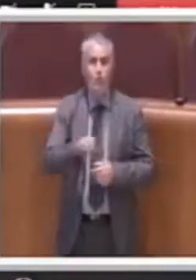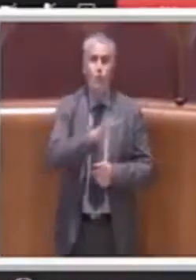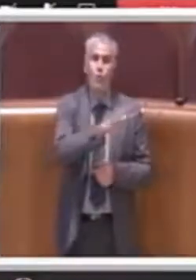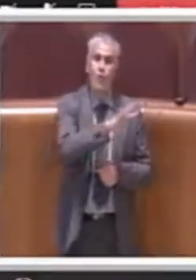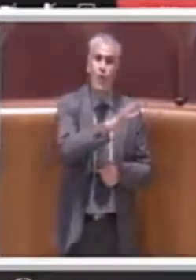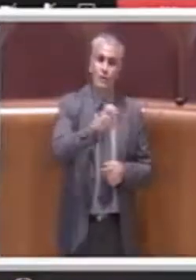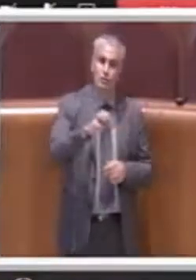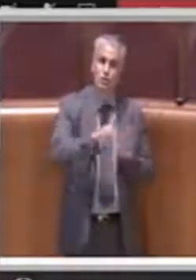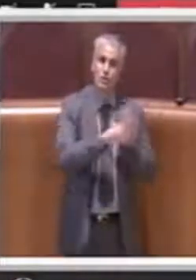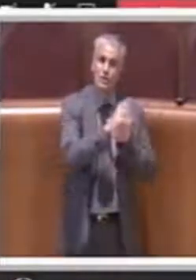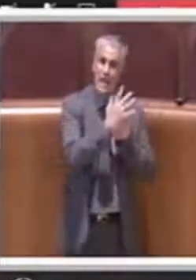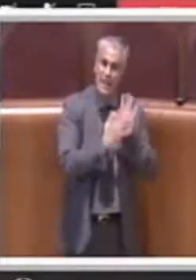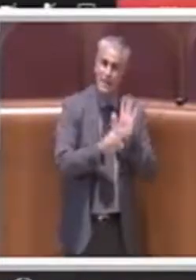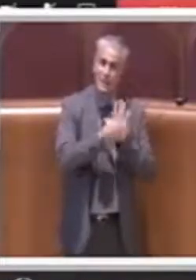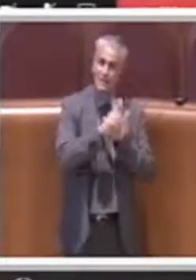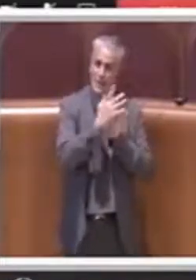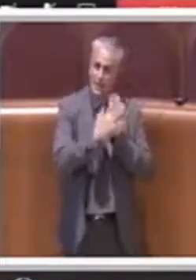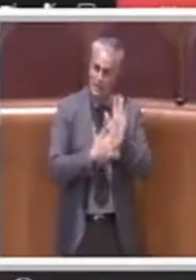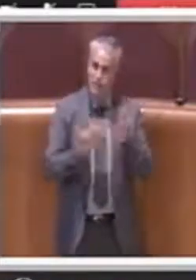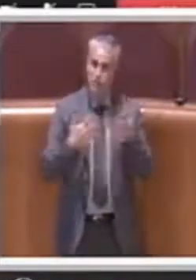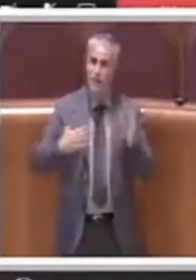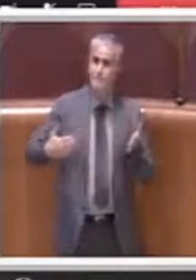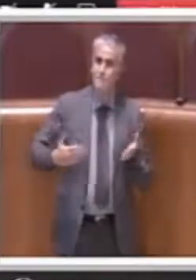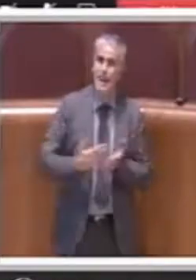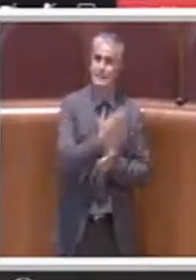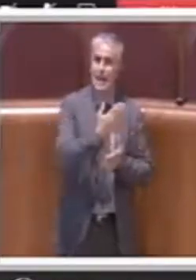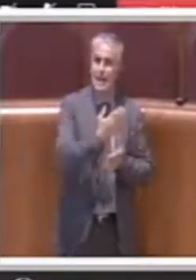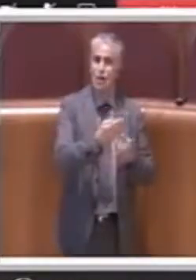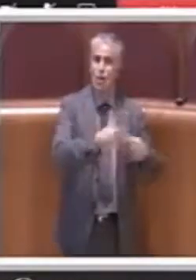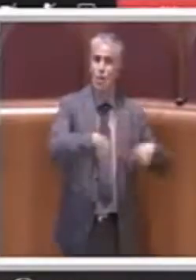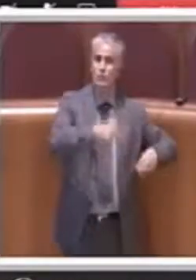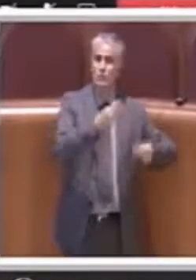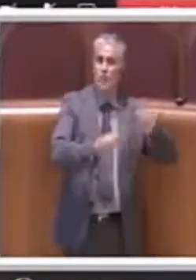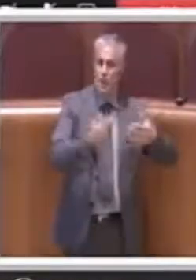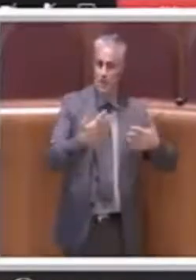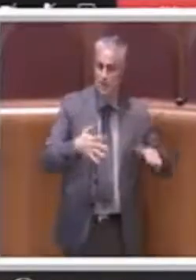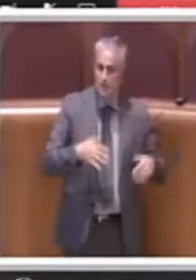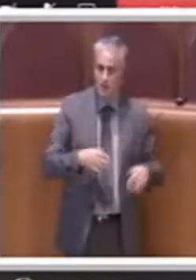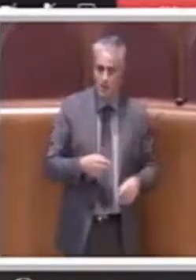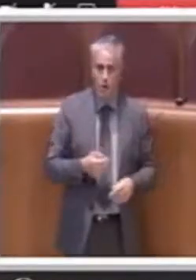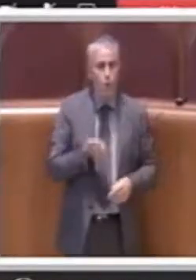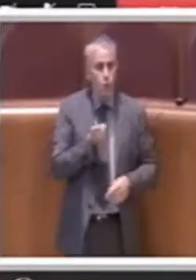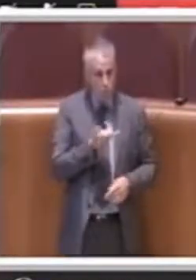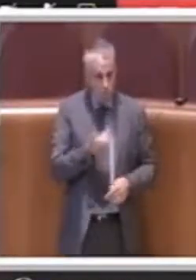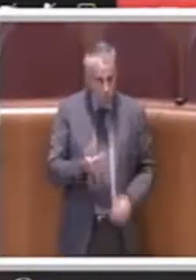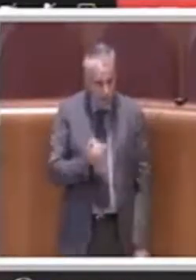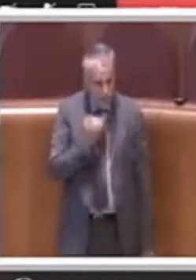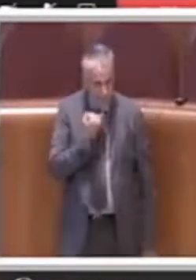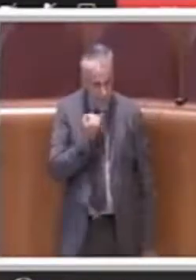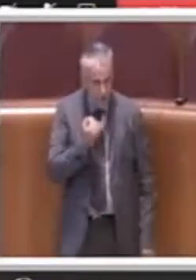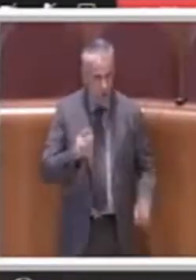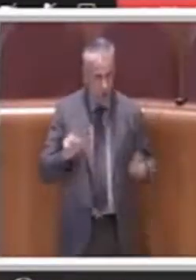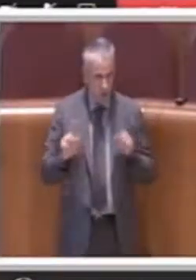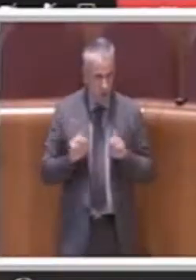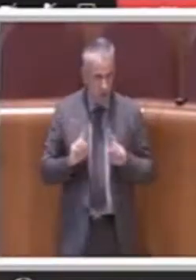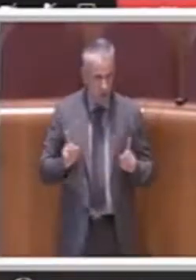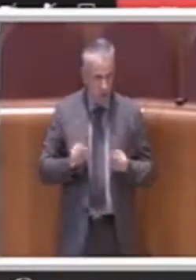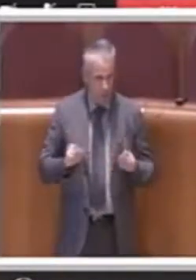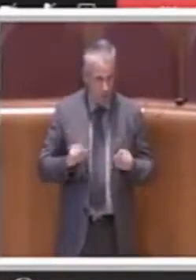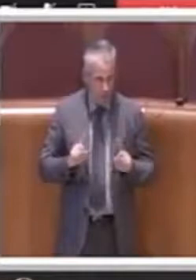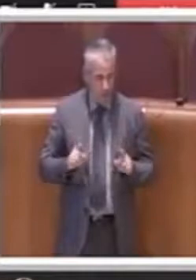libere passate circa in commissione bilancio. Non stiamo parlando di piccoli numeri, parliamo quindi